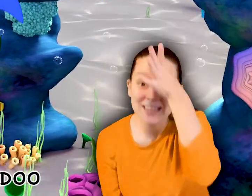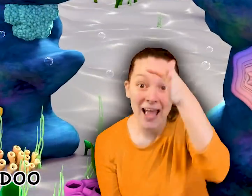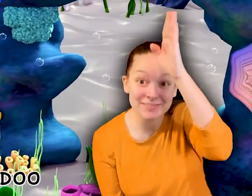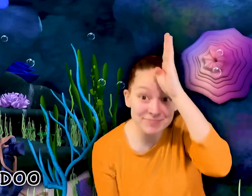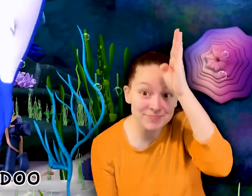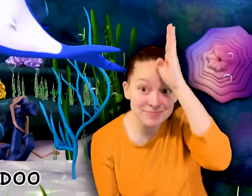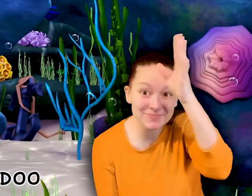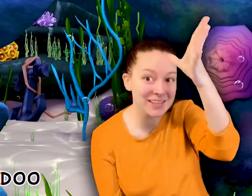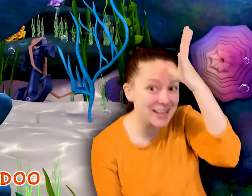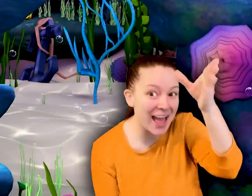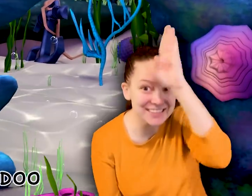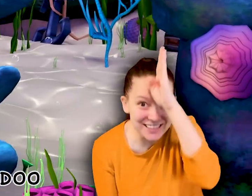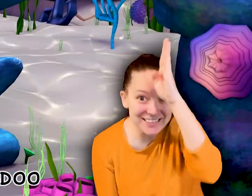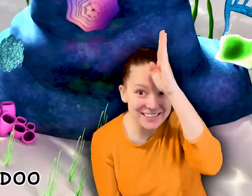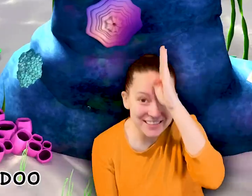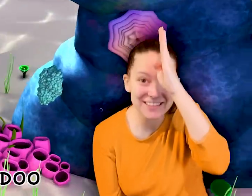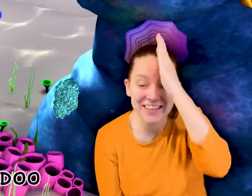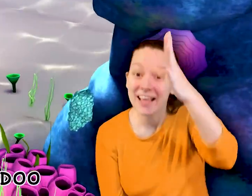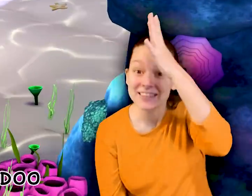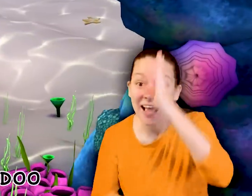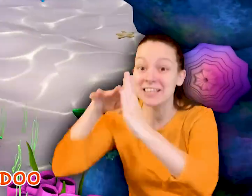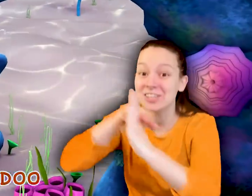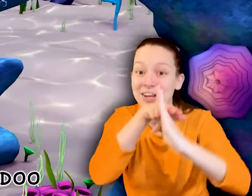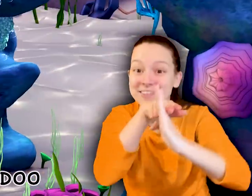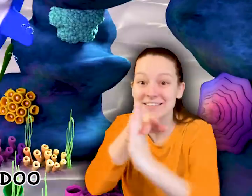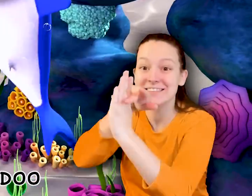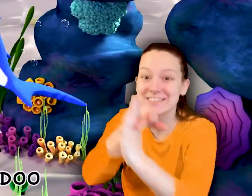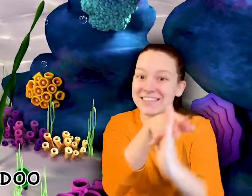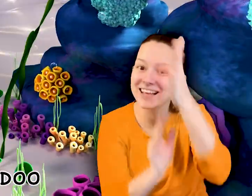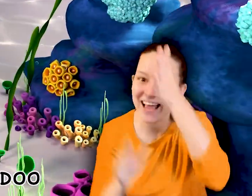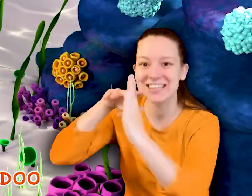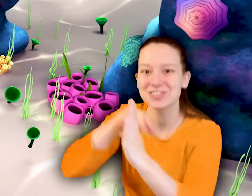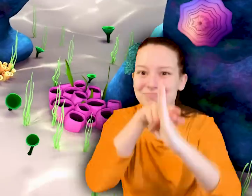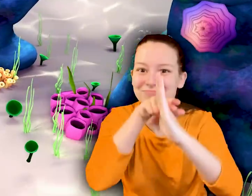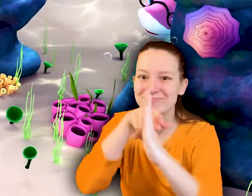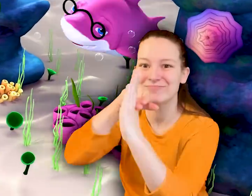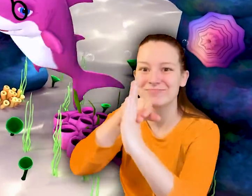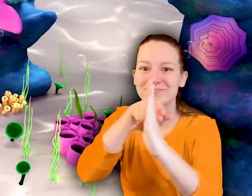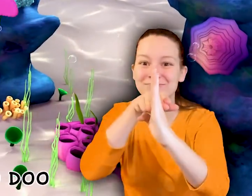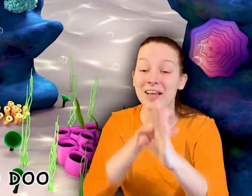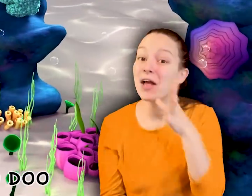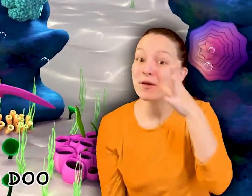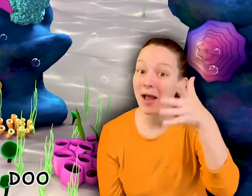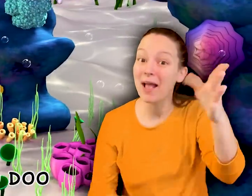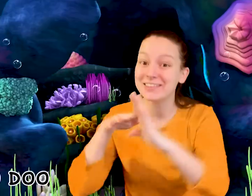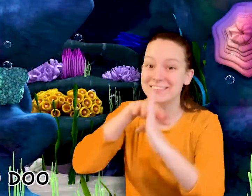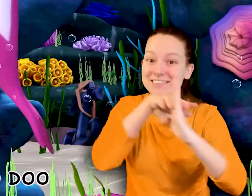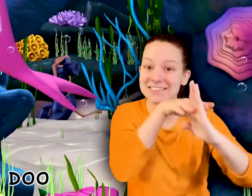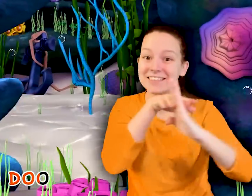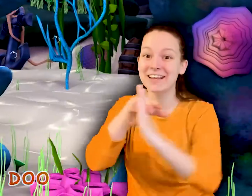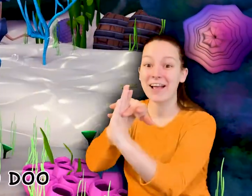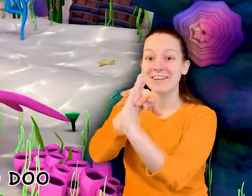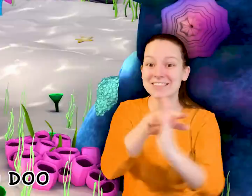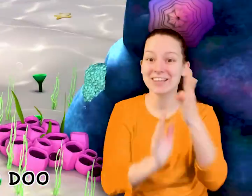daddy shark doo doo doo do doo doo daddy shark doo dooo doo doo doo doo daddy shark doo doo doo doo doo doo daddy shark Grandma shark